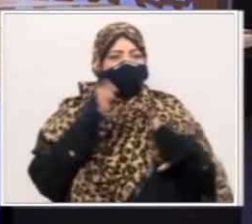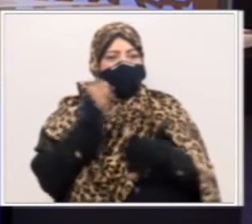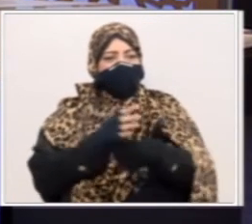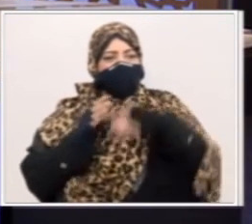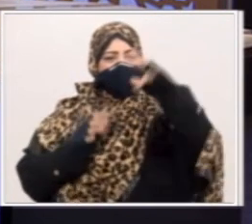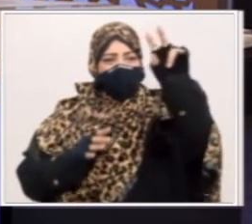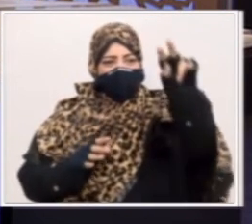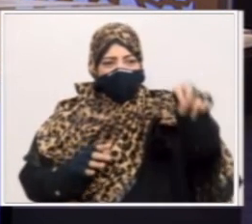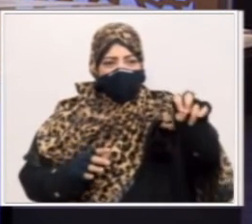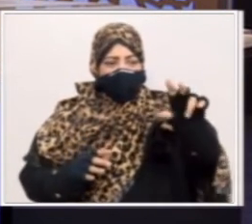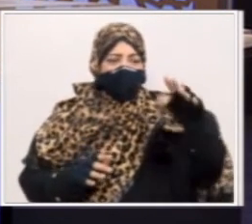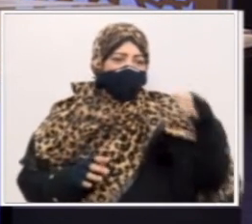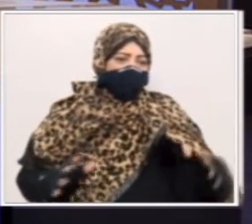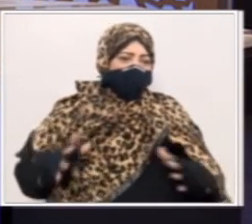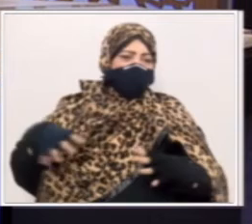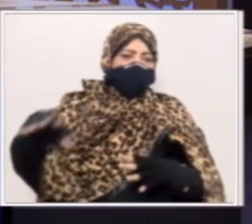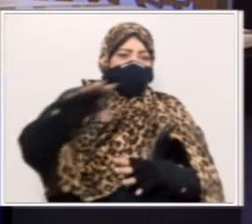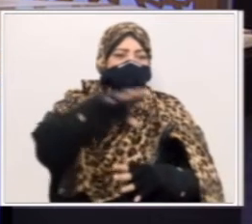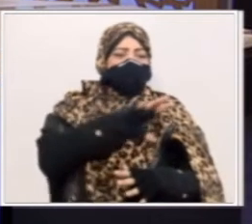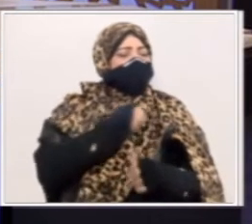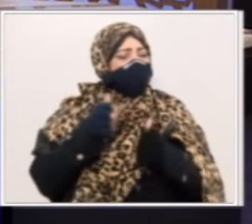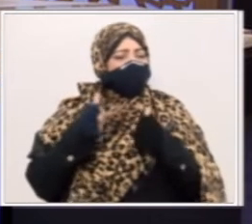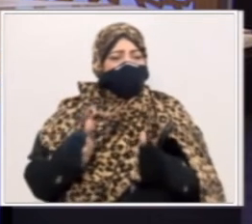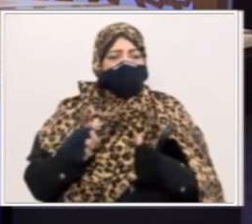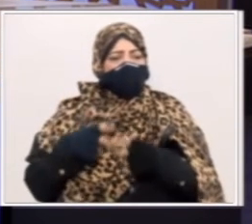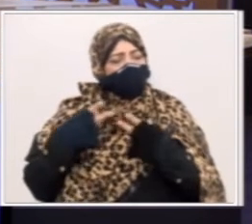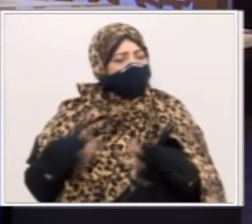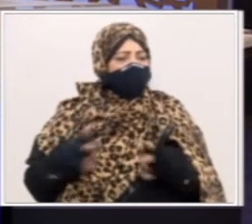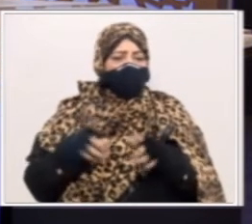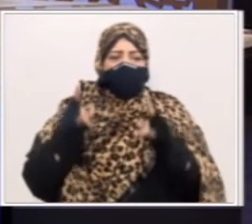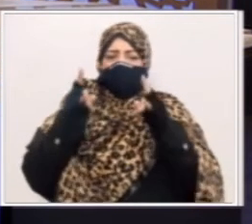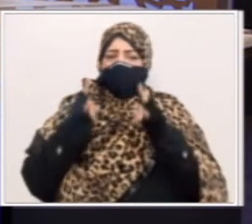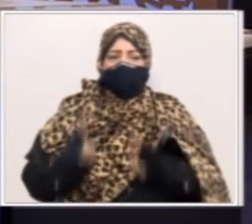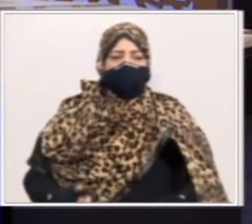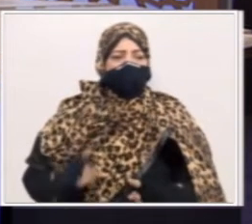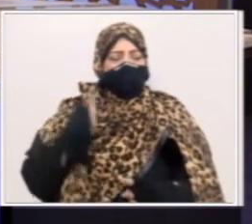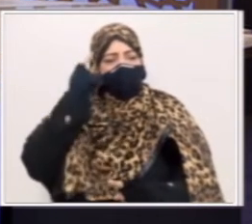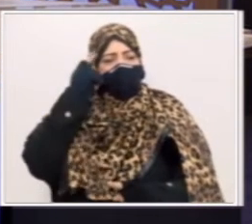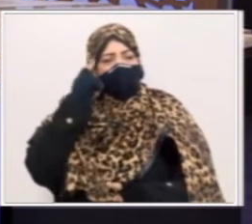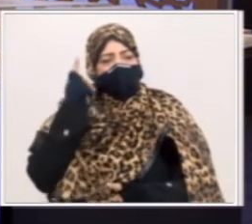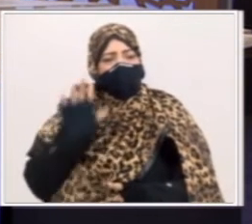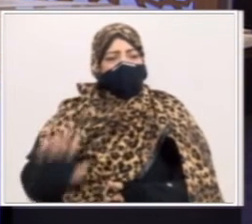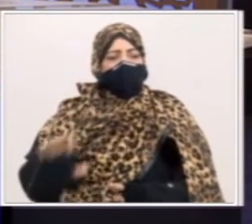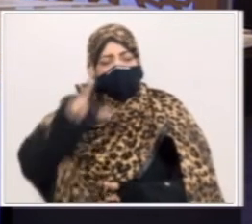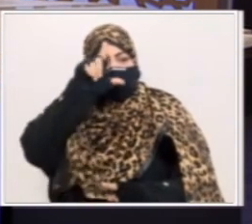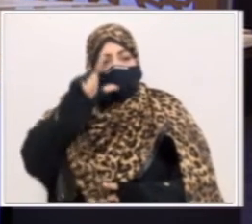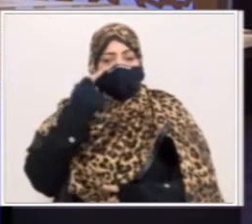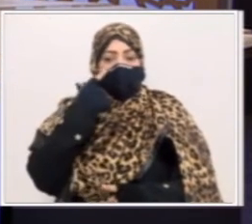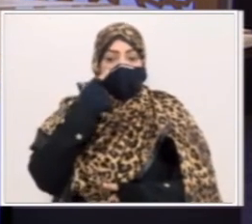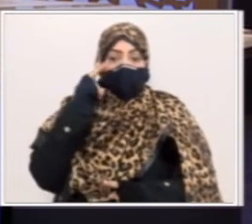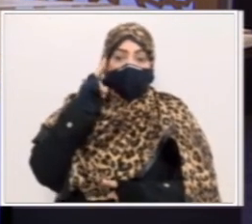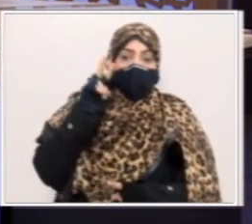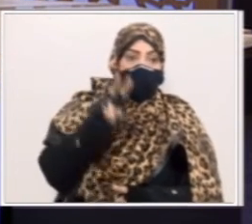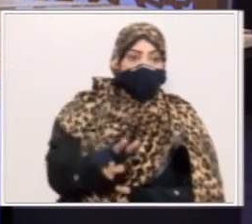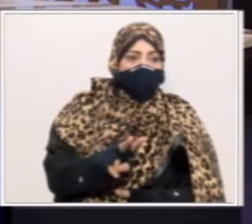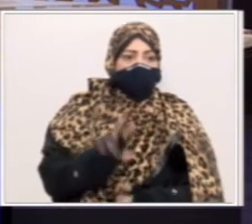لكنه يسلم كل إنسان عطيته وهو حي، هذا الشرط. إذا كانوا قسم بيناتهم أعطاهم وهبهم أو